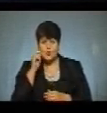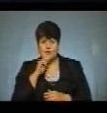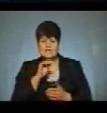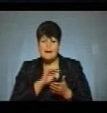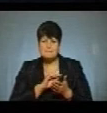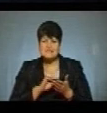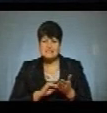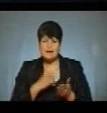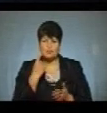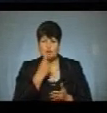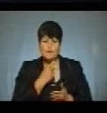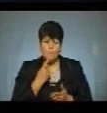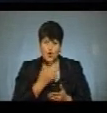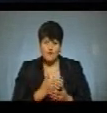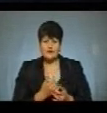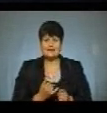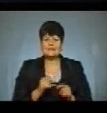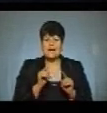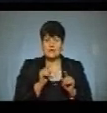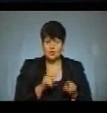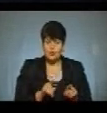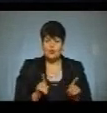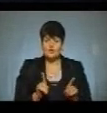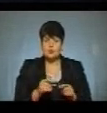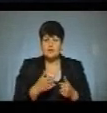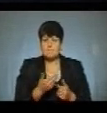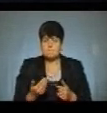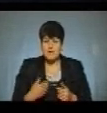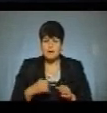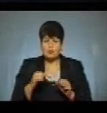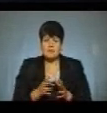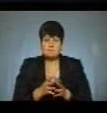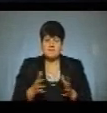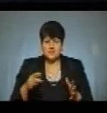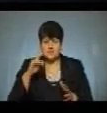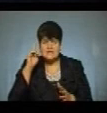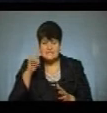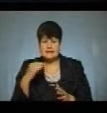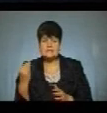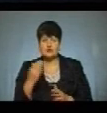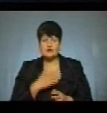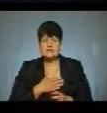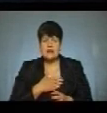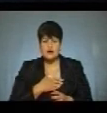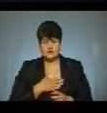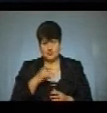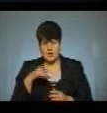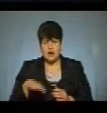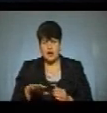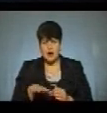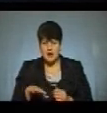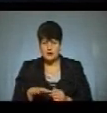мови, для того, щоб ми могли більше знати про історію нашого краю, про історію